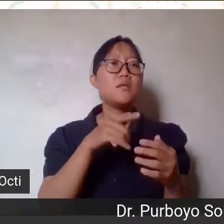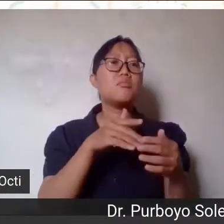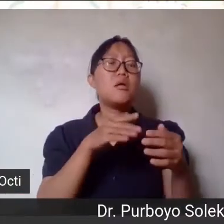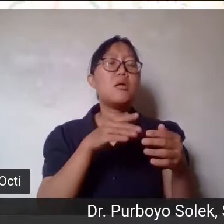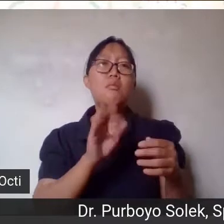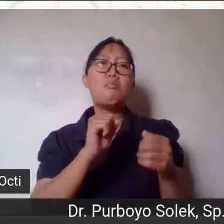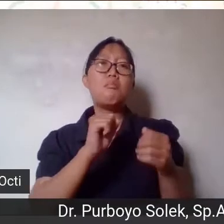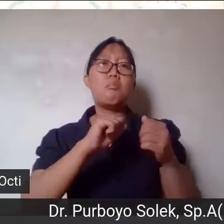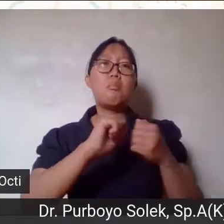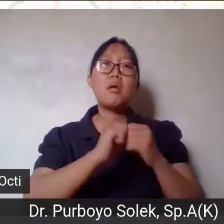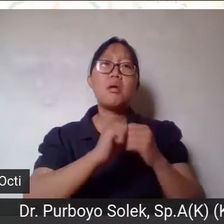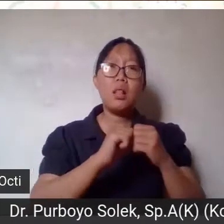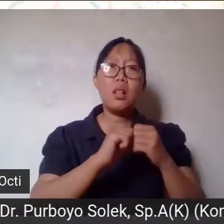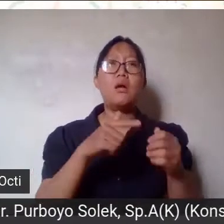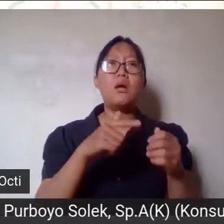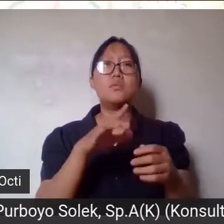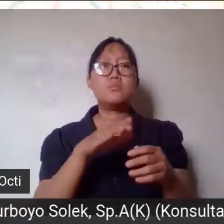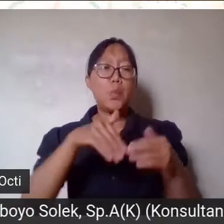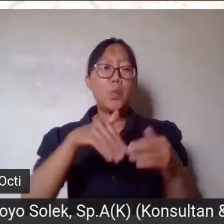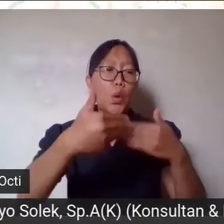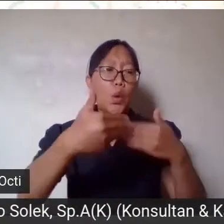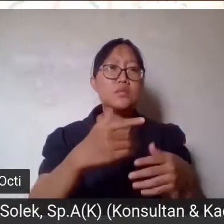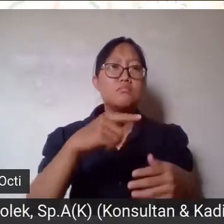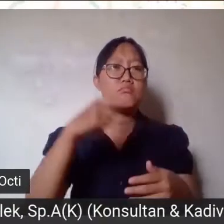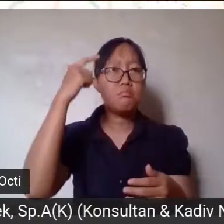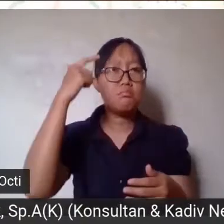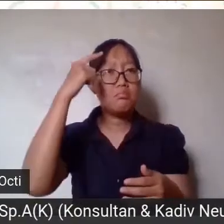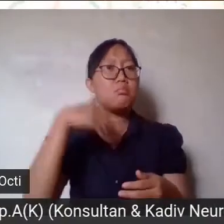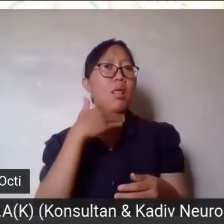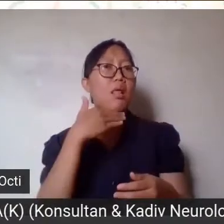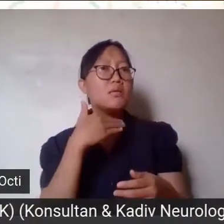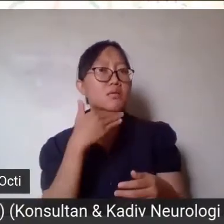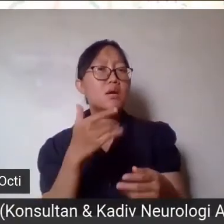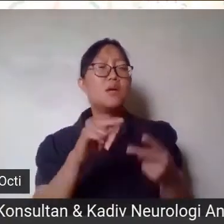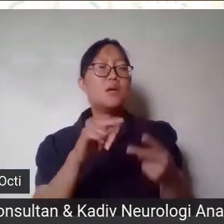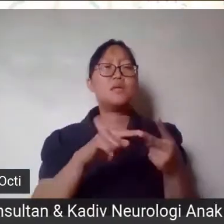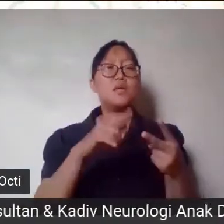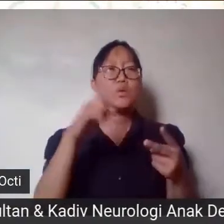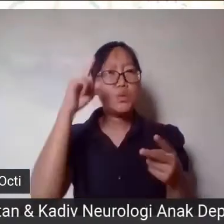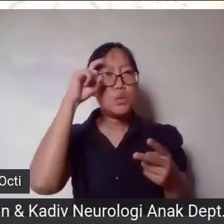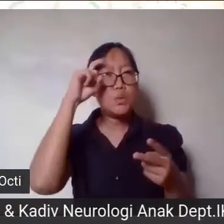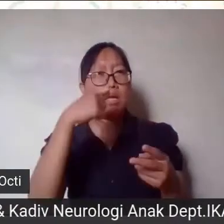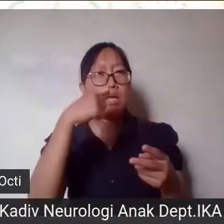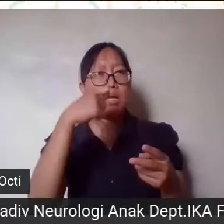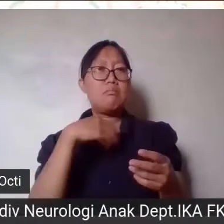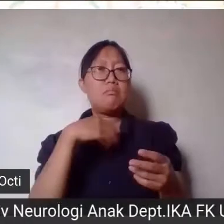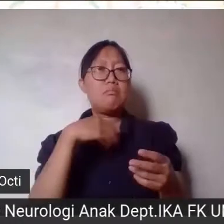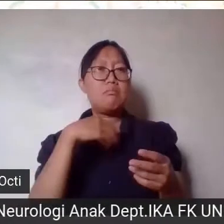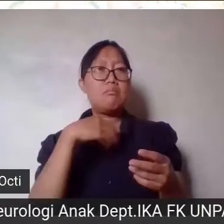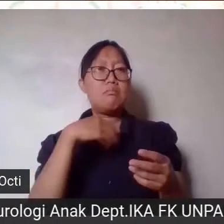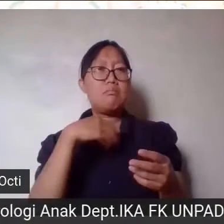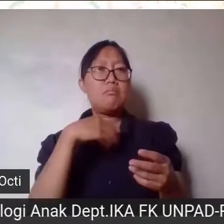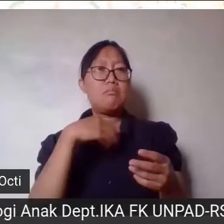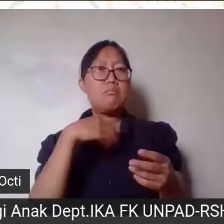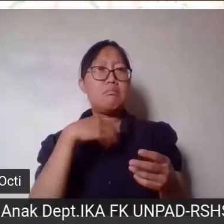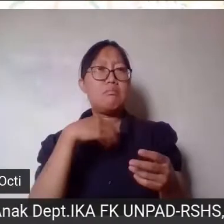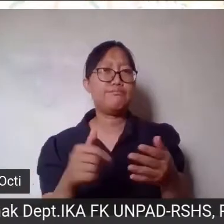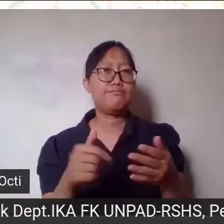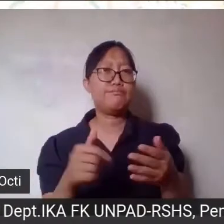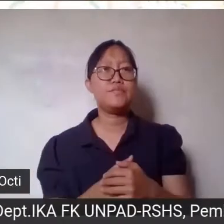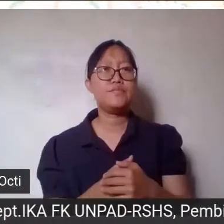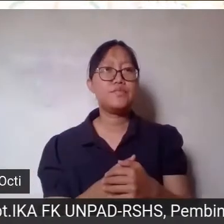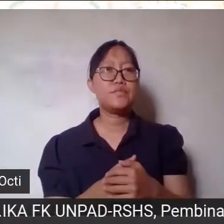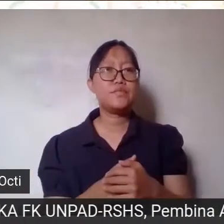hal-hal yang berkaitan dengan belajar ada di area ini. Jadi kalau kita cerita tentang ADHD,